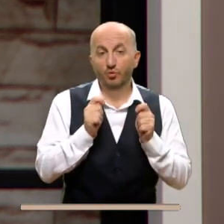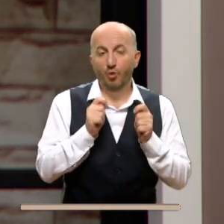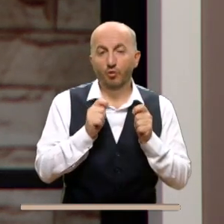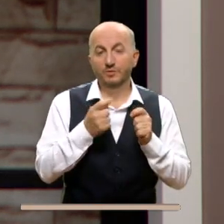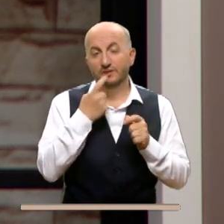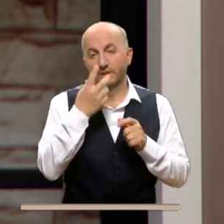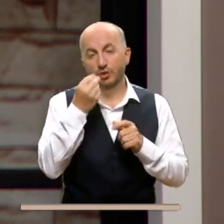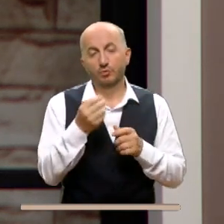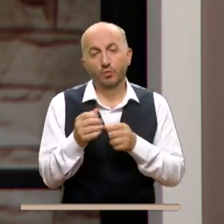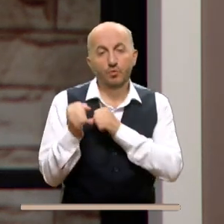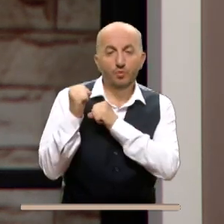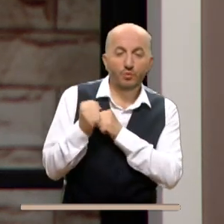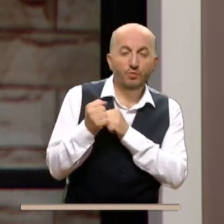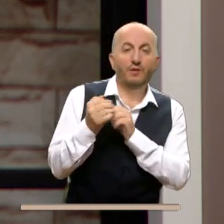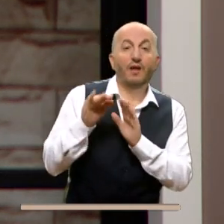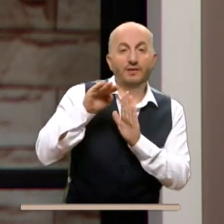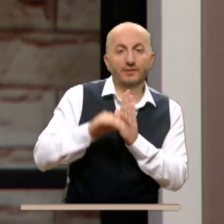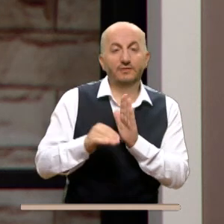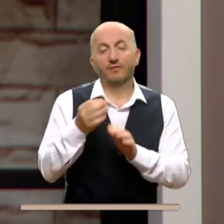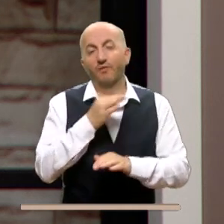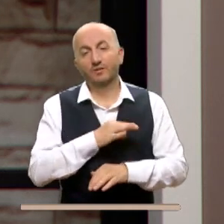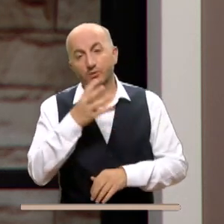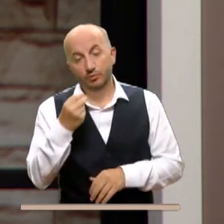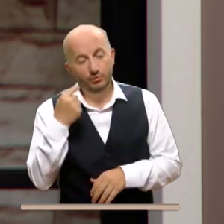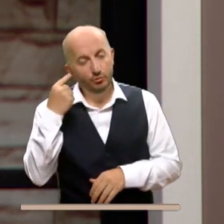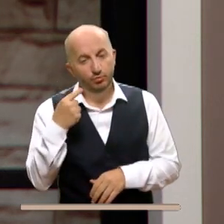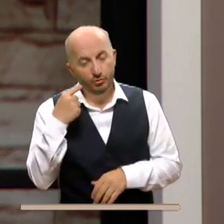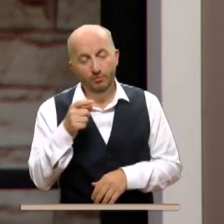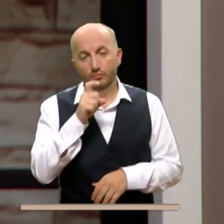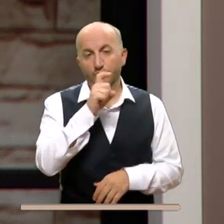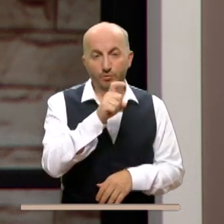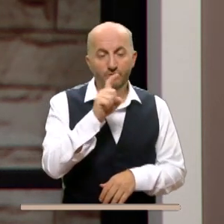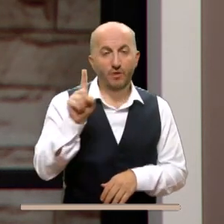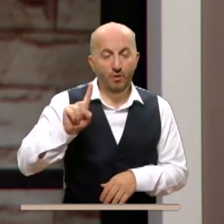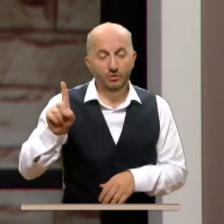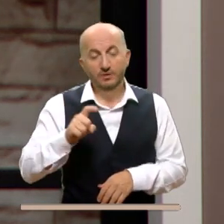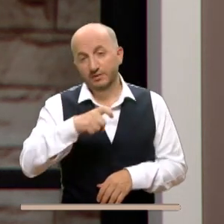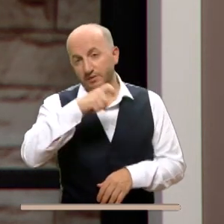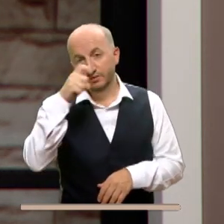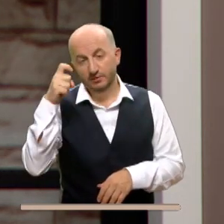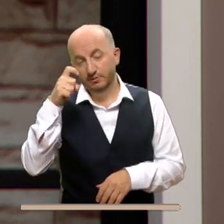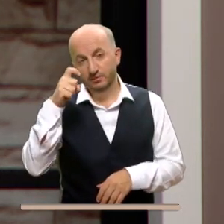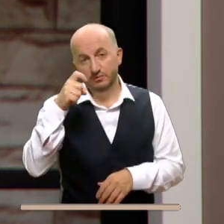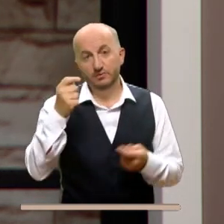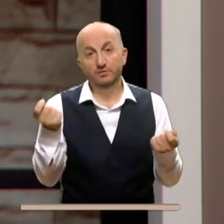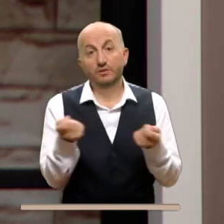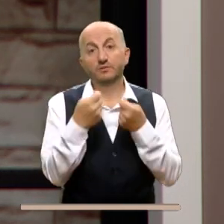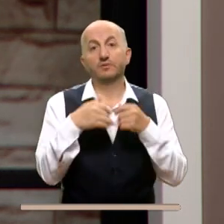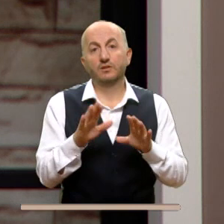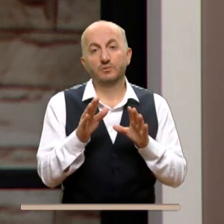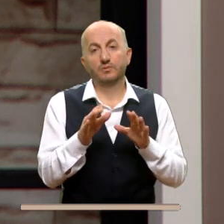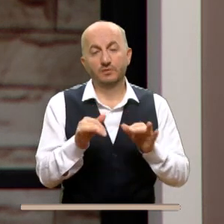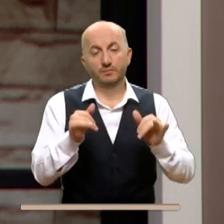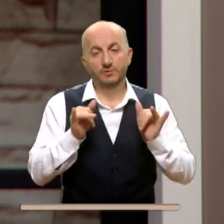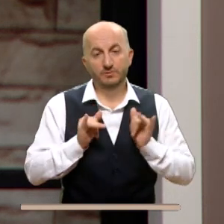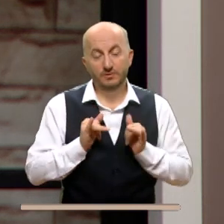kadar azaltırsak o kadar verimli olur diye düşünüyordum. 9 ve 10'un yazında açıkçası çalışmadım. Buna biraz